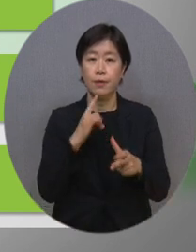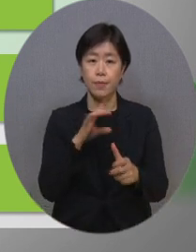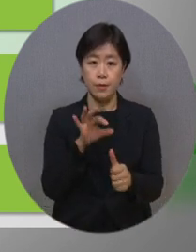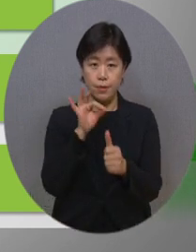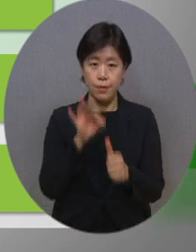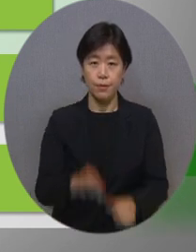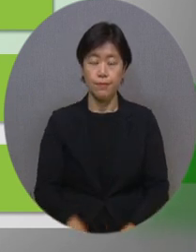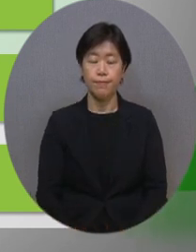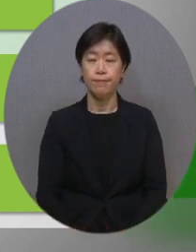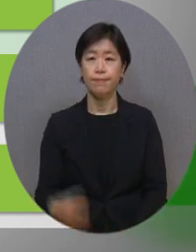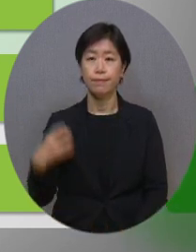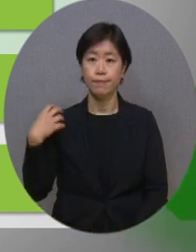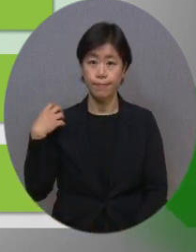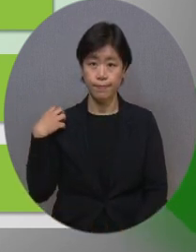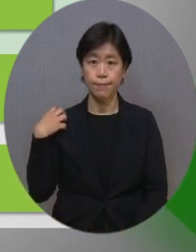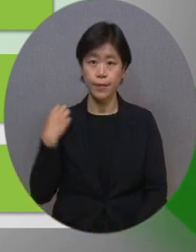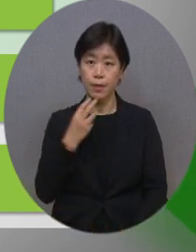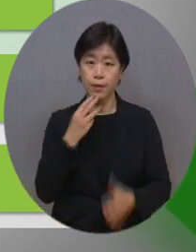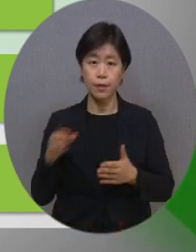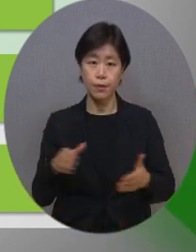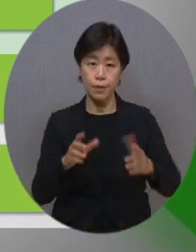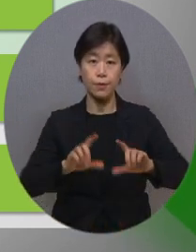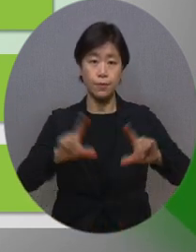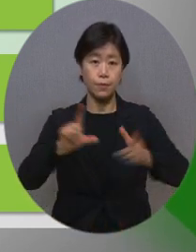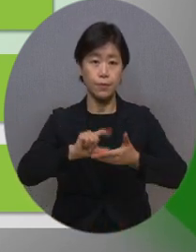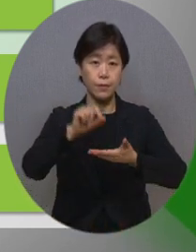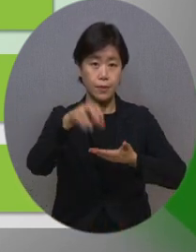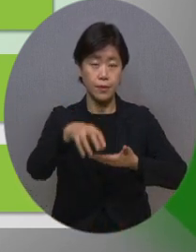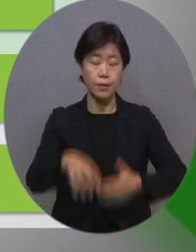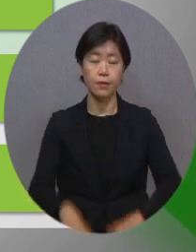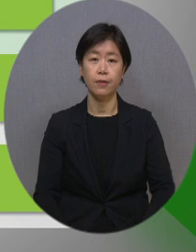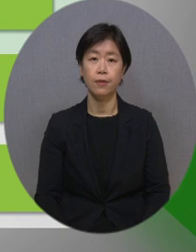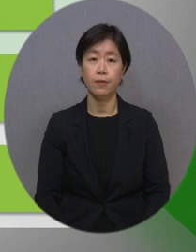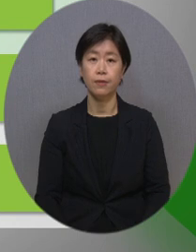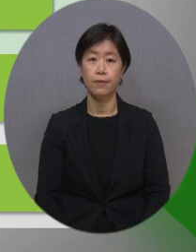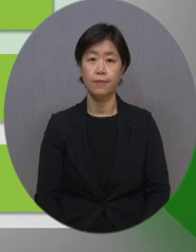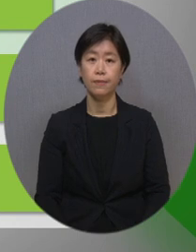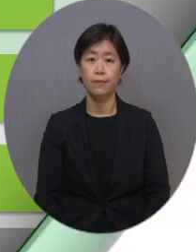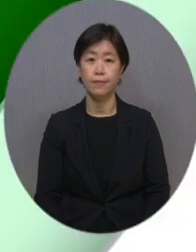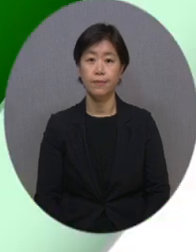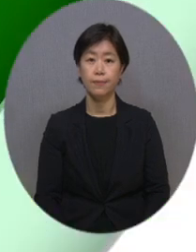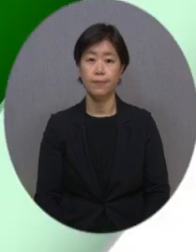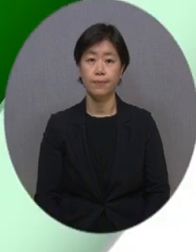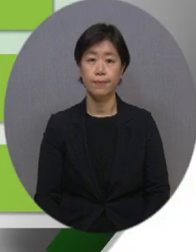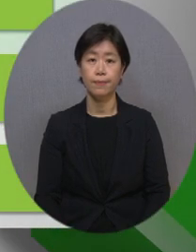채용합니다. 담당 지사는 경기 동부지사입니다.